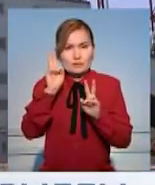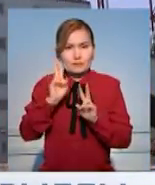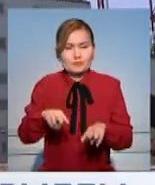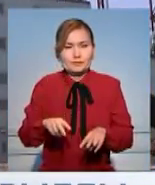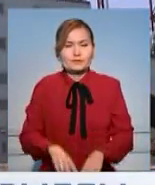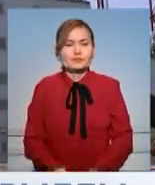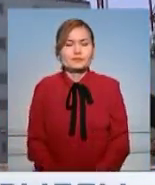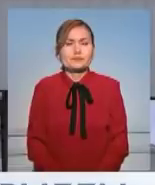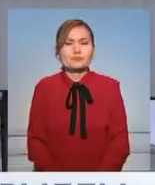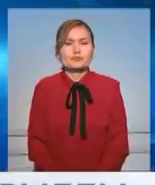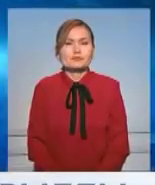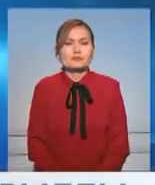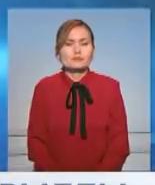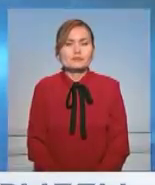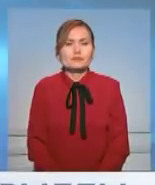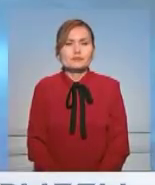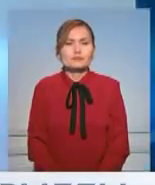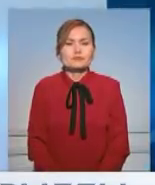отыр.